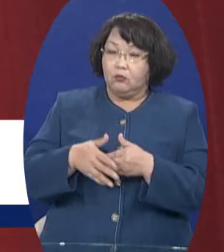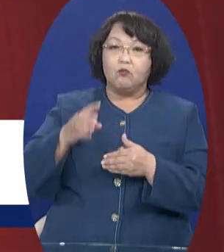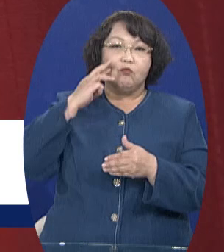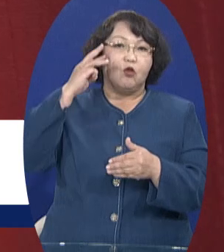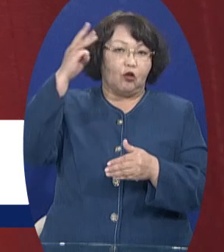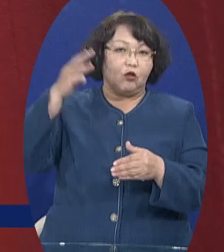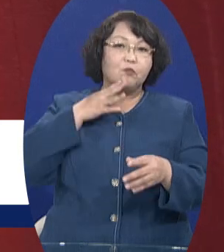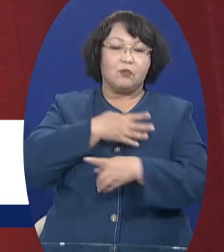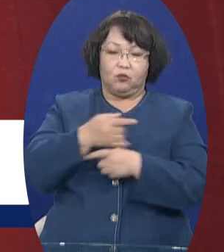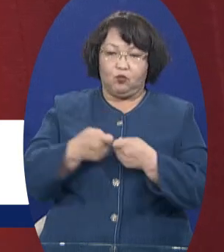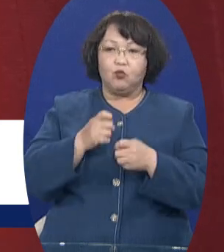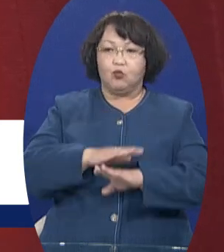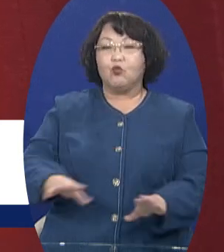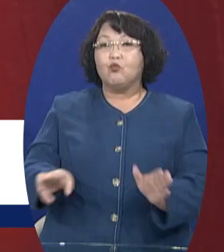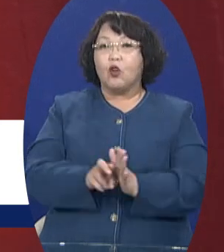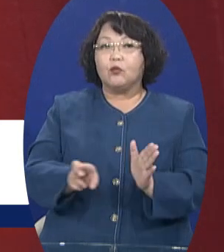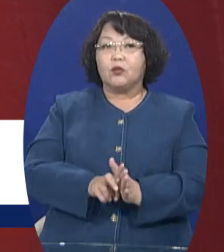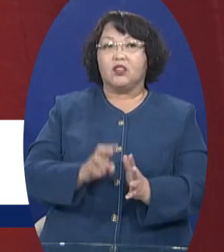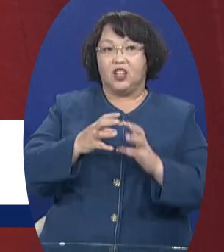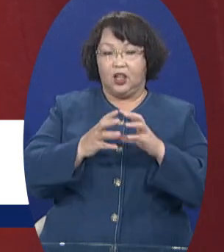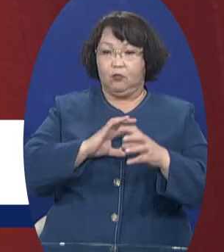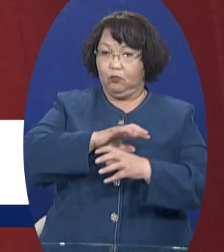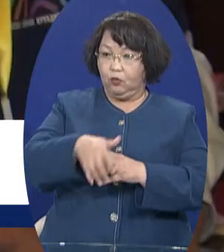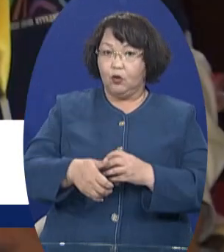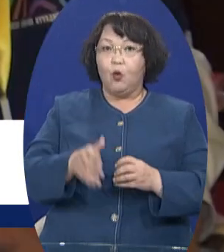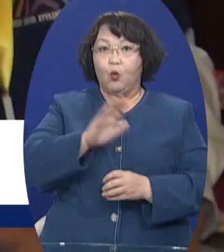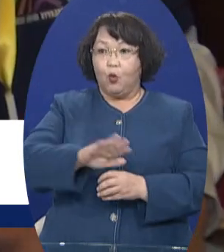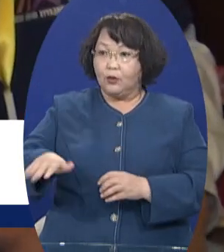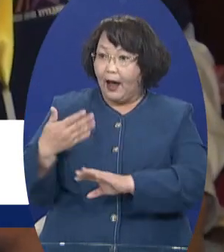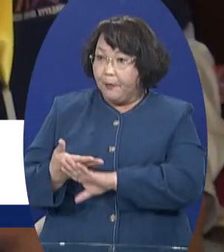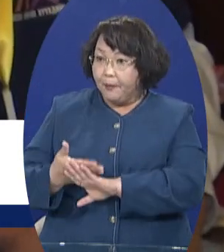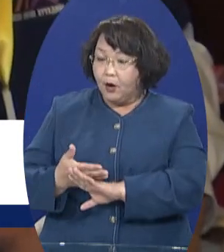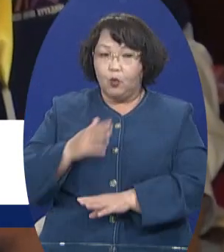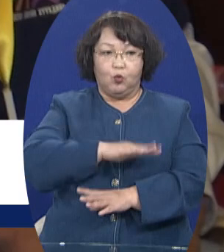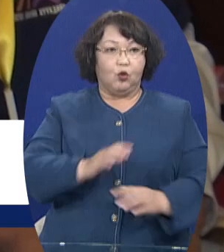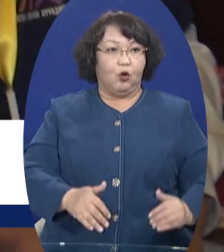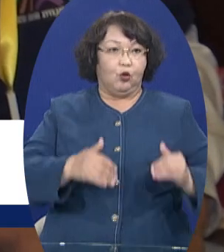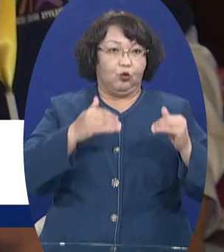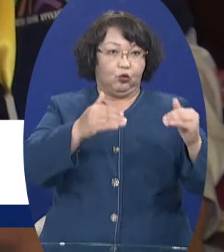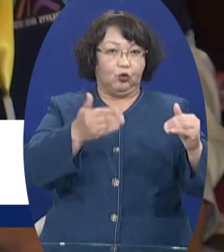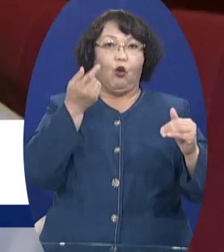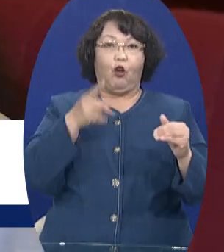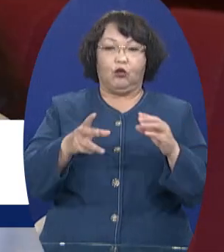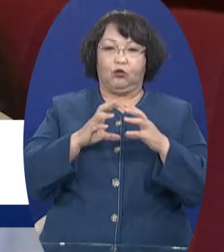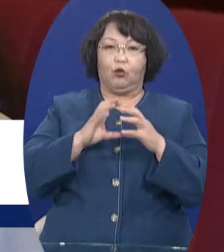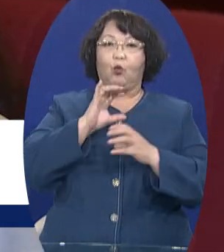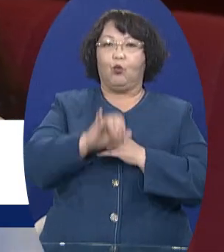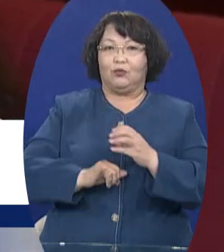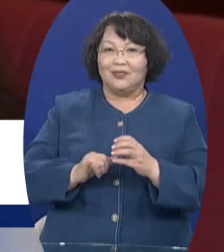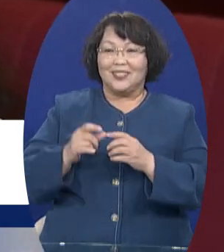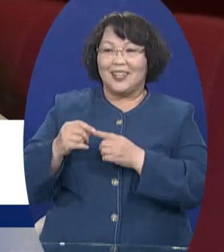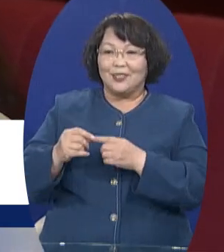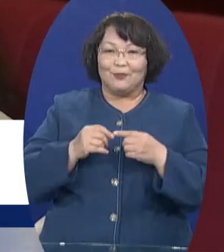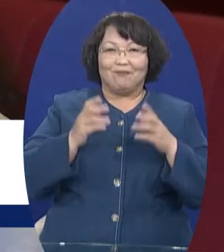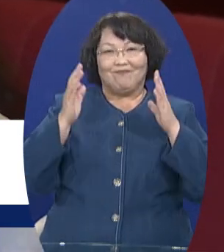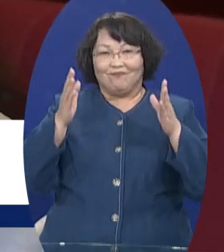Дэлхийн нийтэд хүүхдэд хамгаалдаг, хүүхдэд хөгжүүлдэг гэсэн хоёр төрлийн стратегийн аль нэгийг голлон баримталдаг. Манай улсын хувьд улс орны